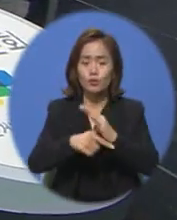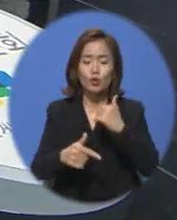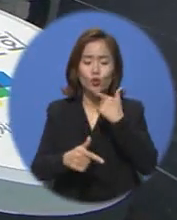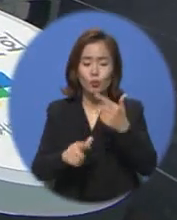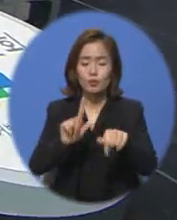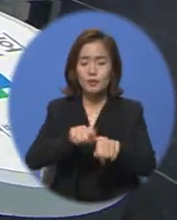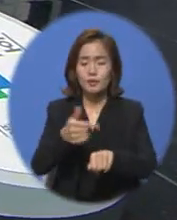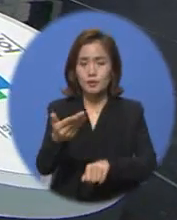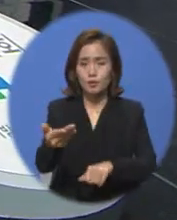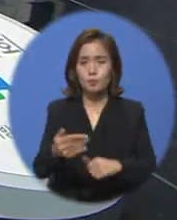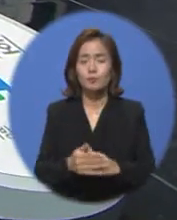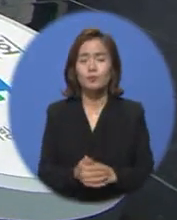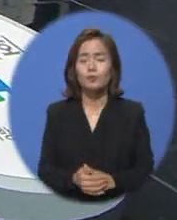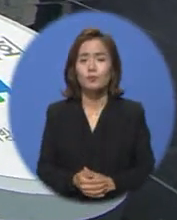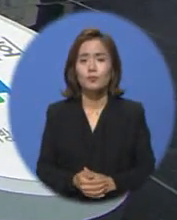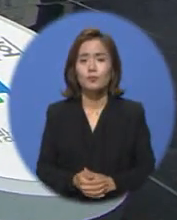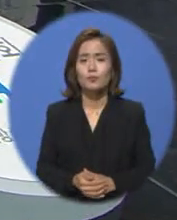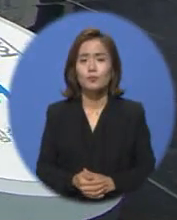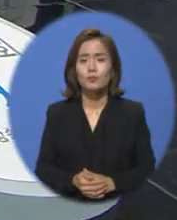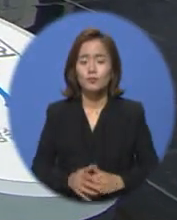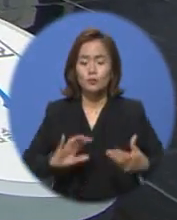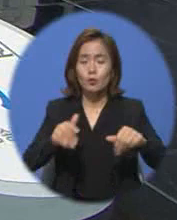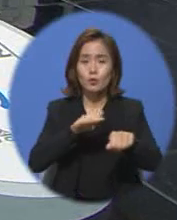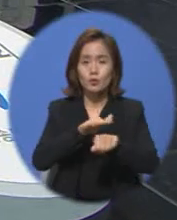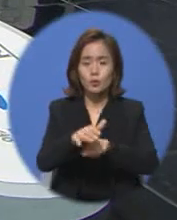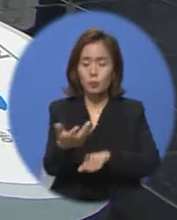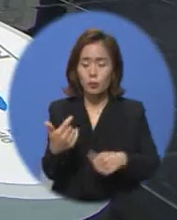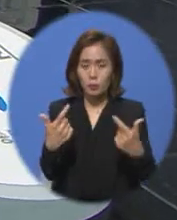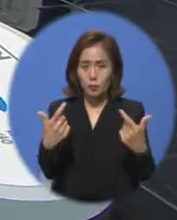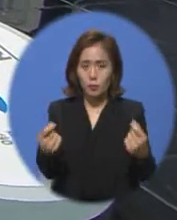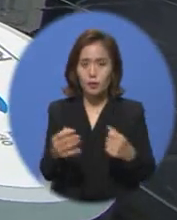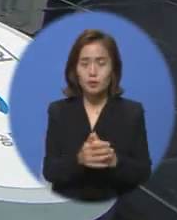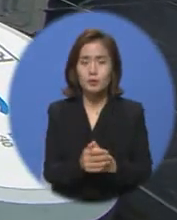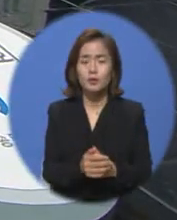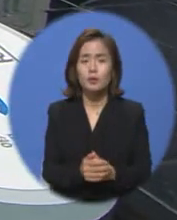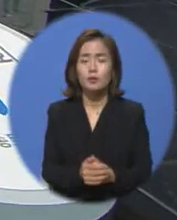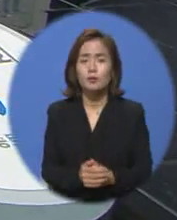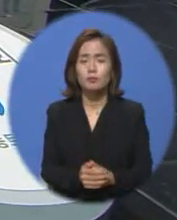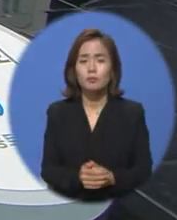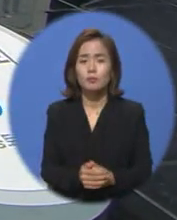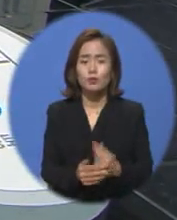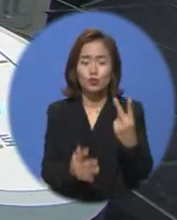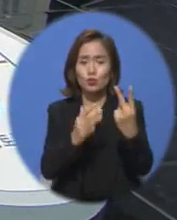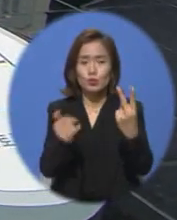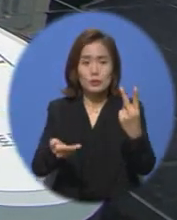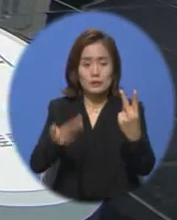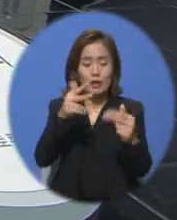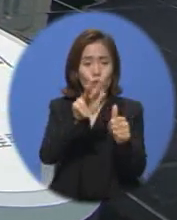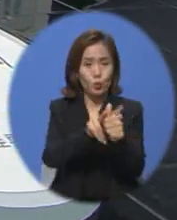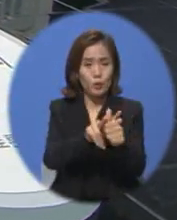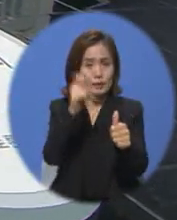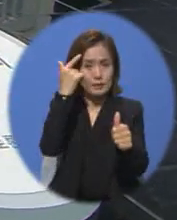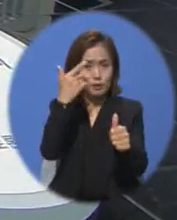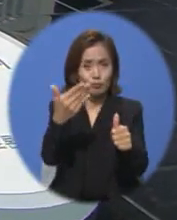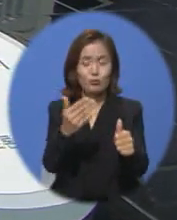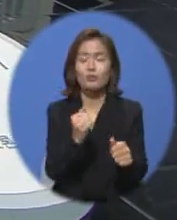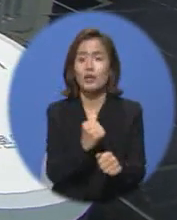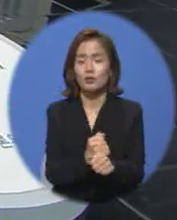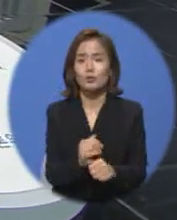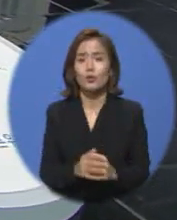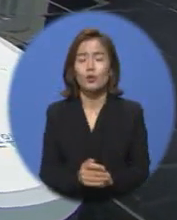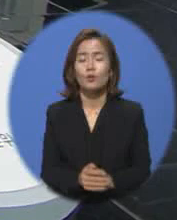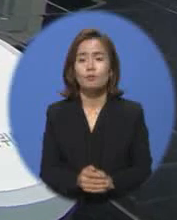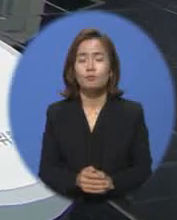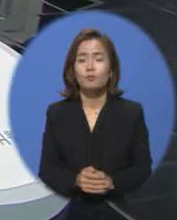토론시간은각자6분씩드리겠습니다. 토론형식은 이전과동일합니다.질문은 최소두명이상의후보자에게해주시기바랍니다